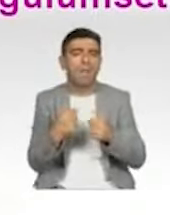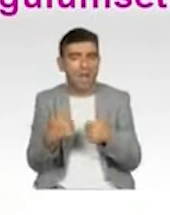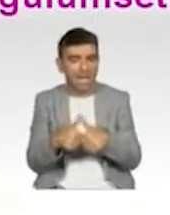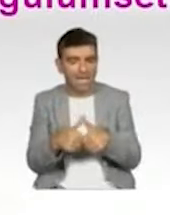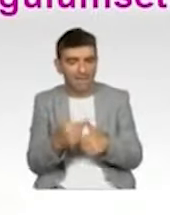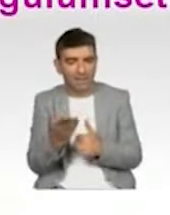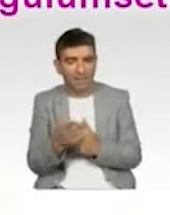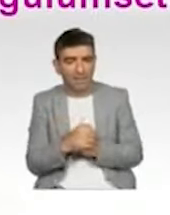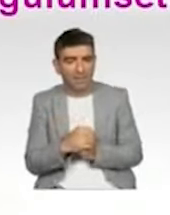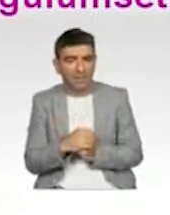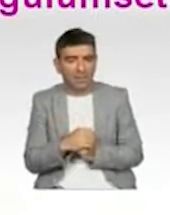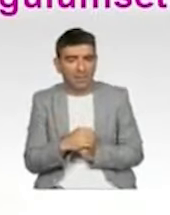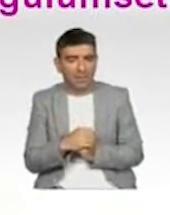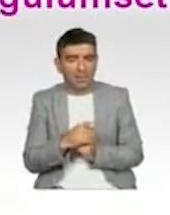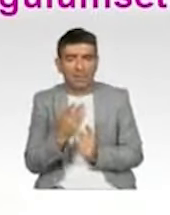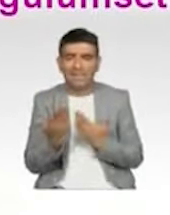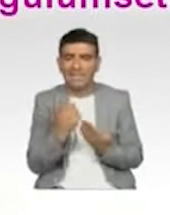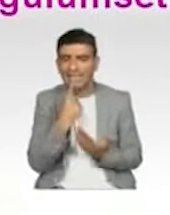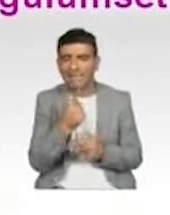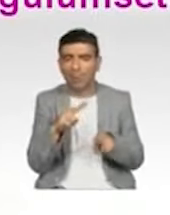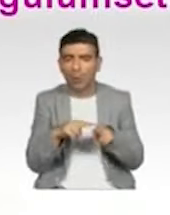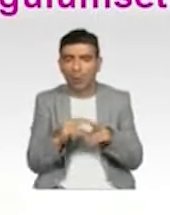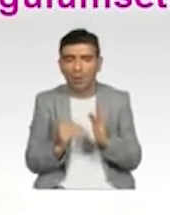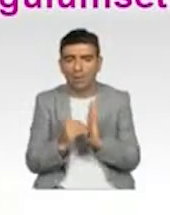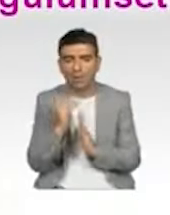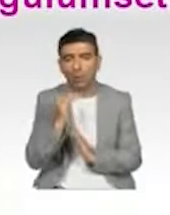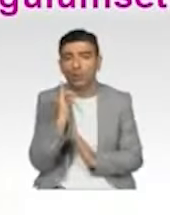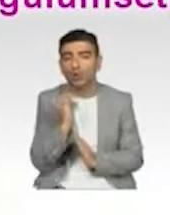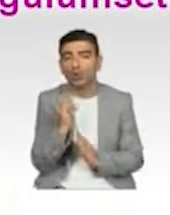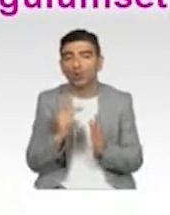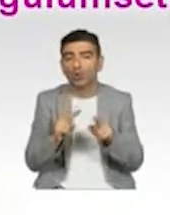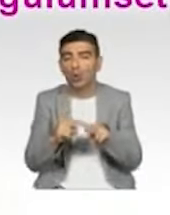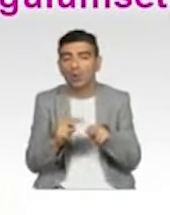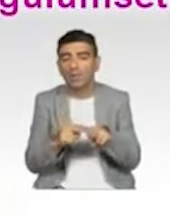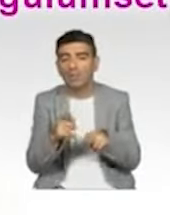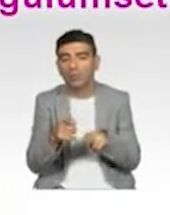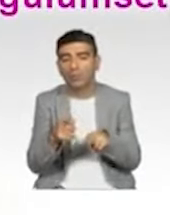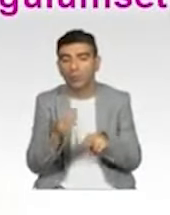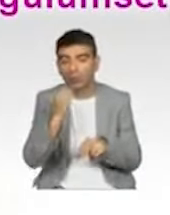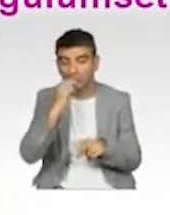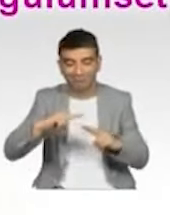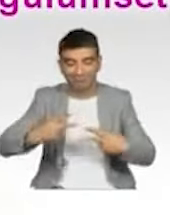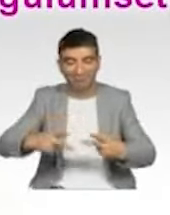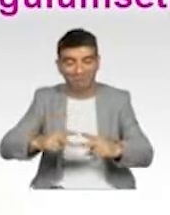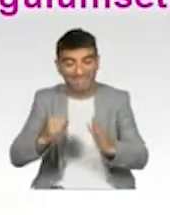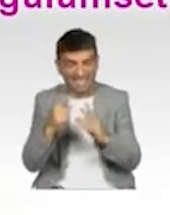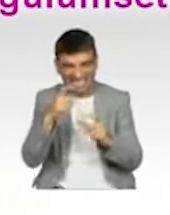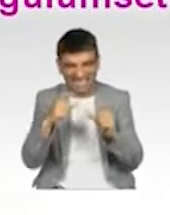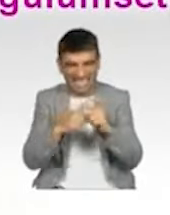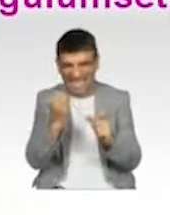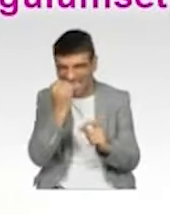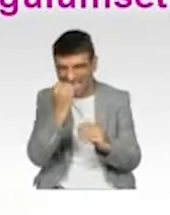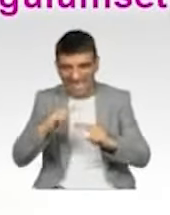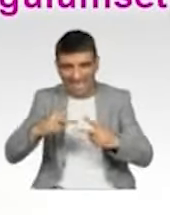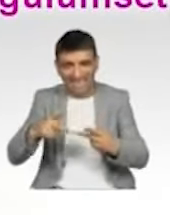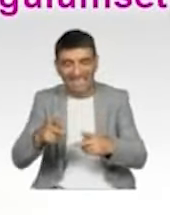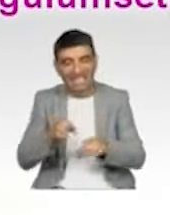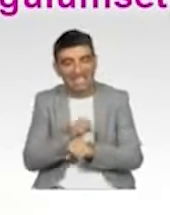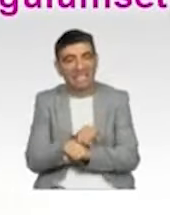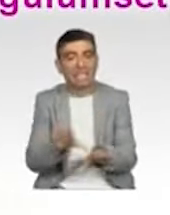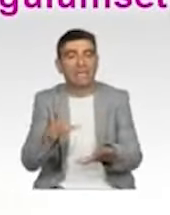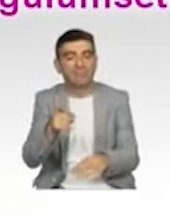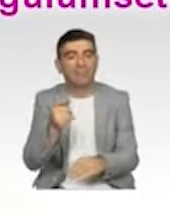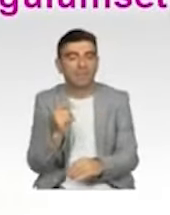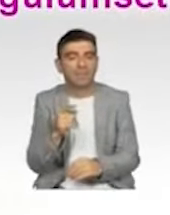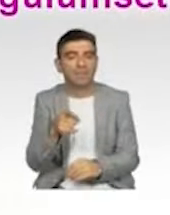biraz LDL kolesterol verdiğimiz kötü kolesterolün genetik bir şekilde yayılmasına neden olmuş. Mesela